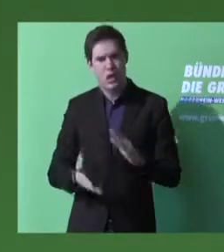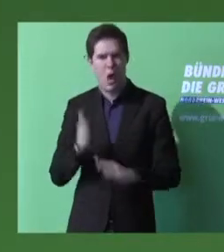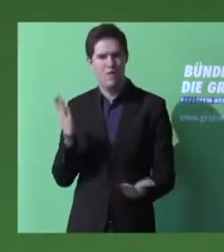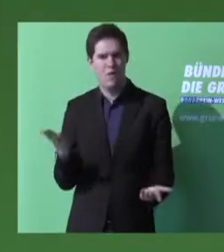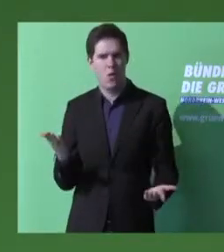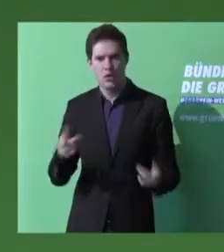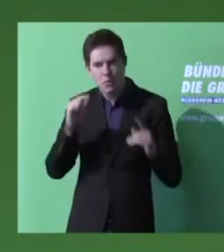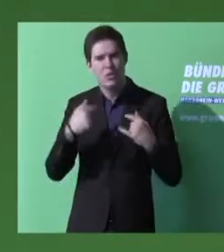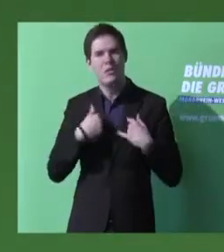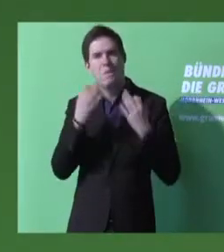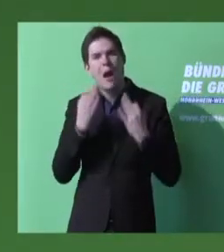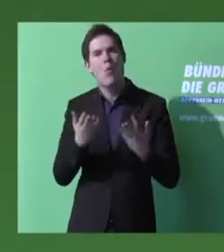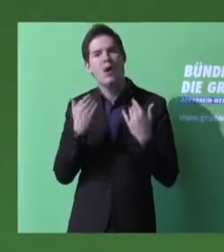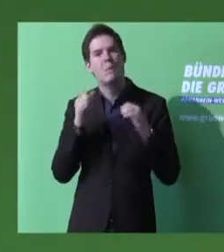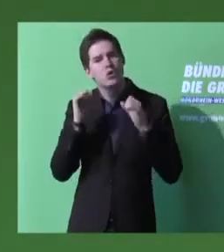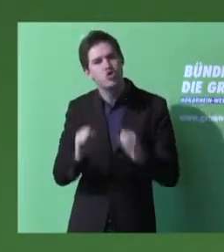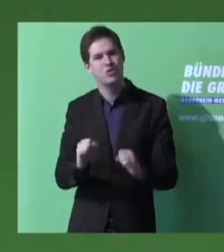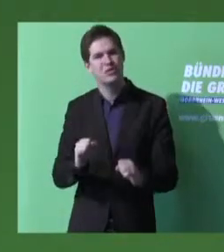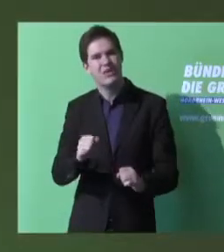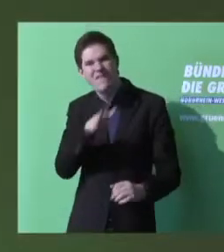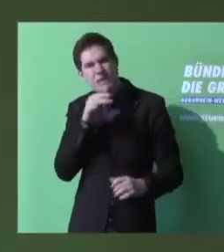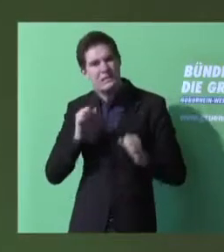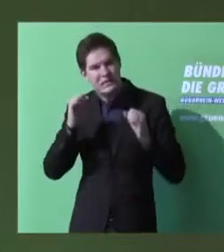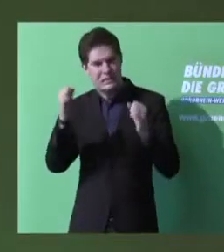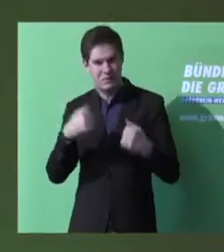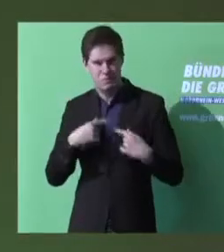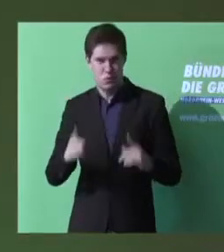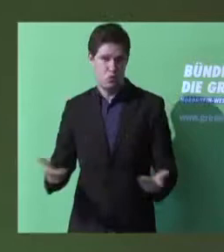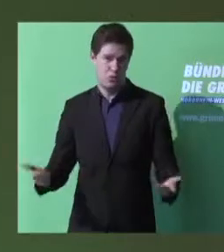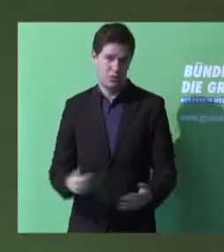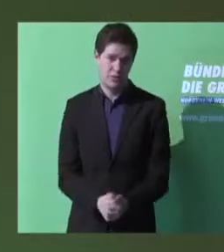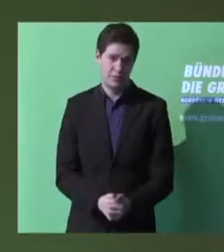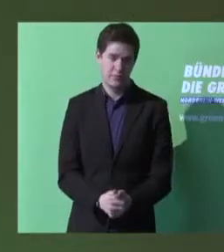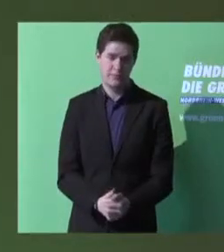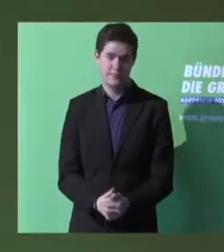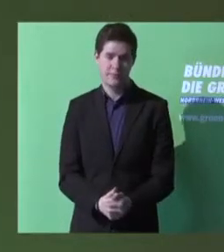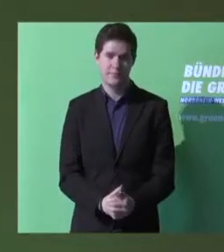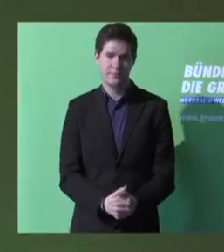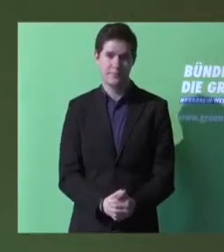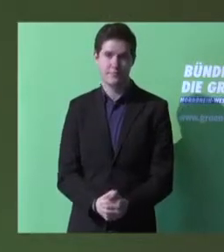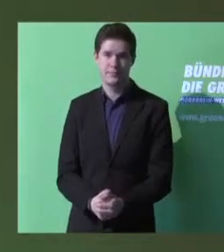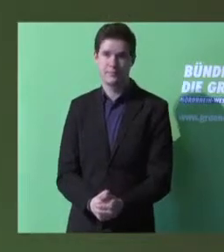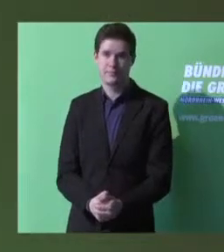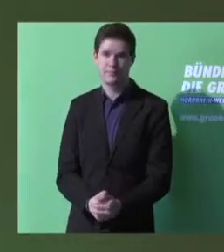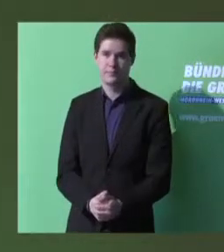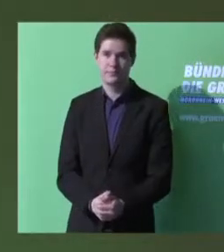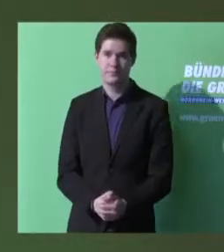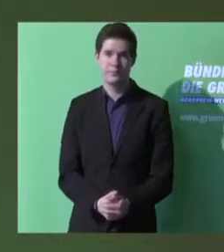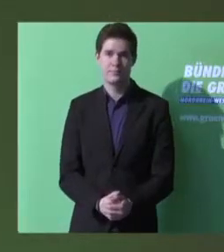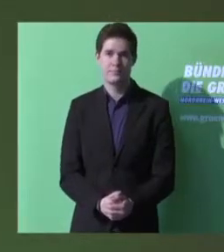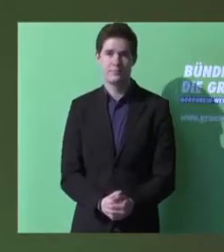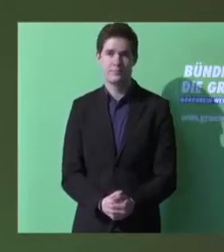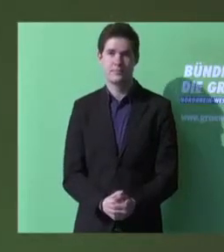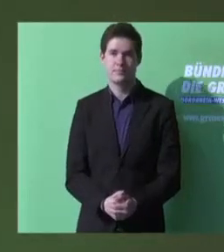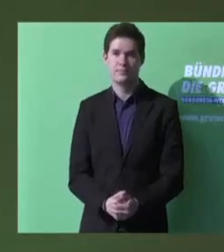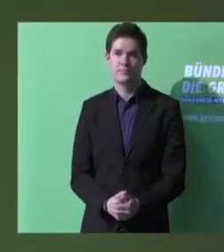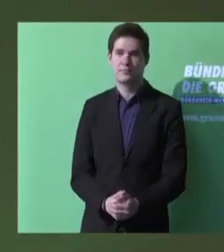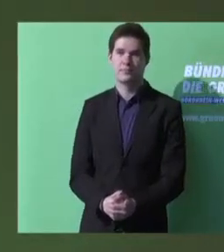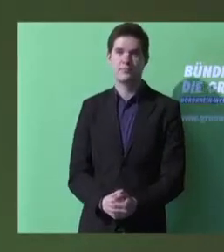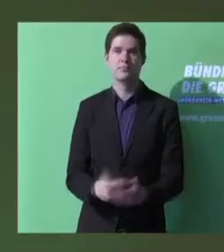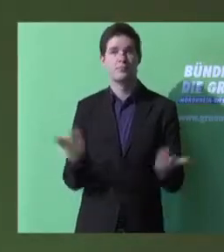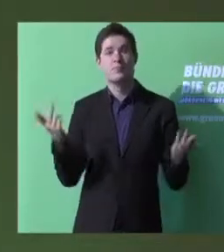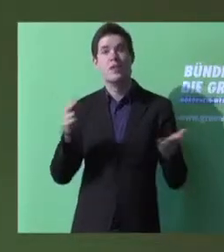ehrgeizigen Klimaschutz. Die Politik hat ja